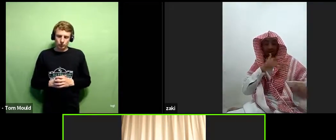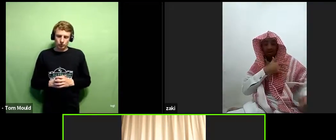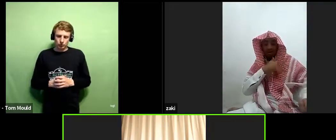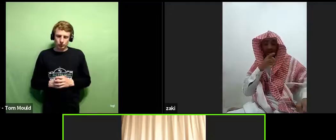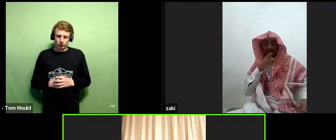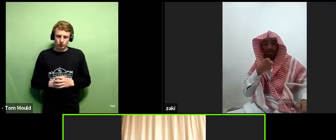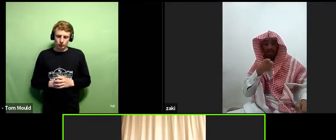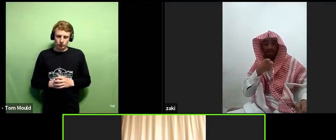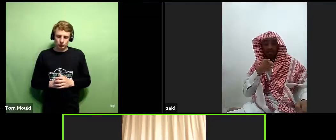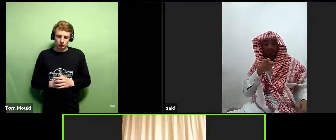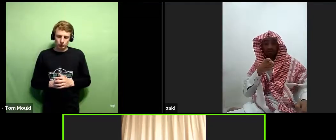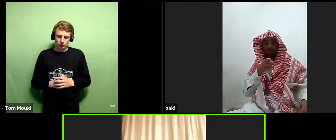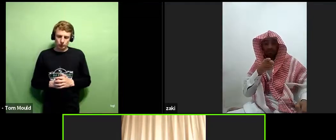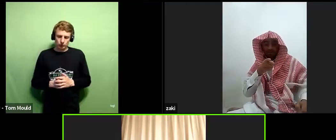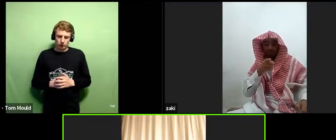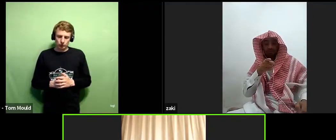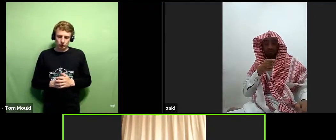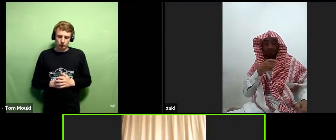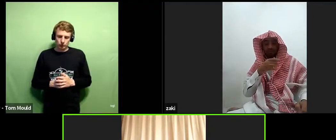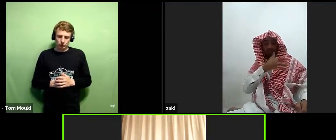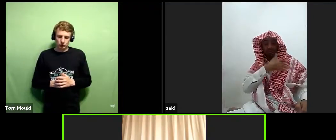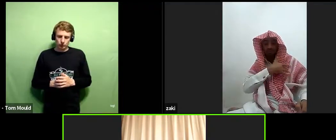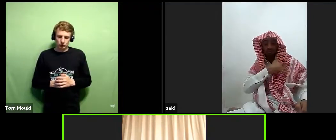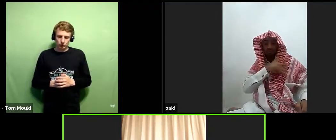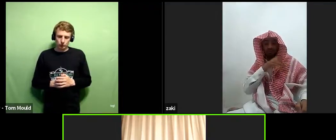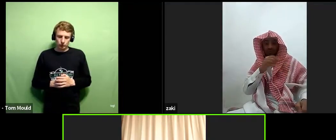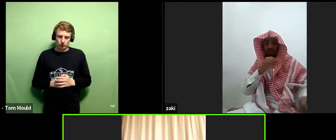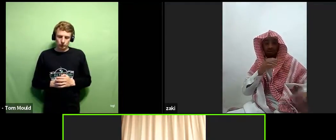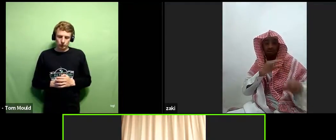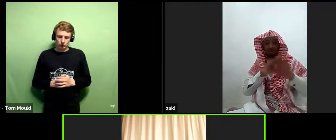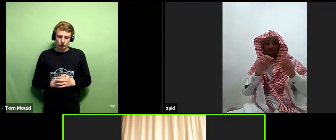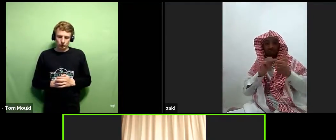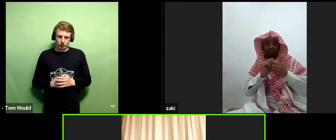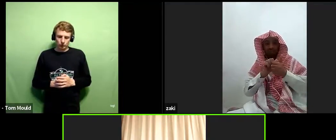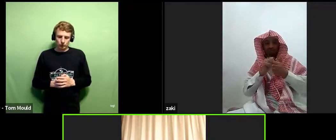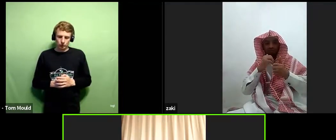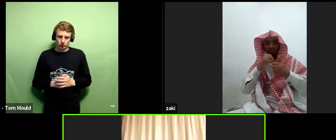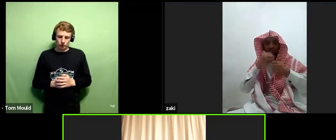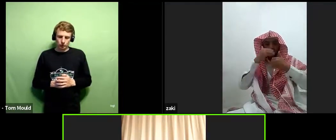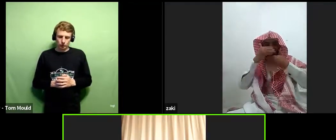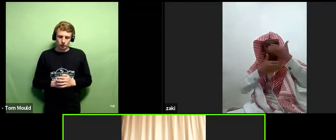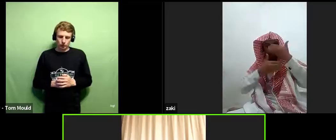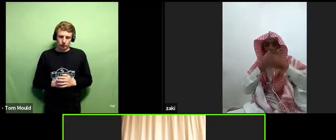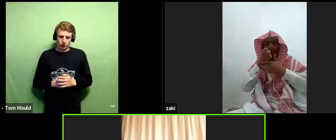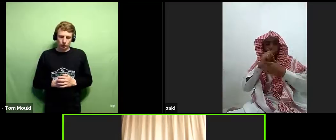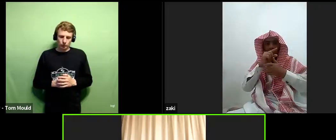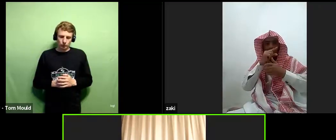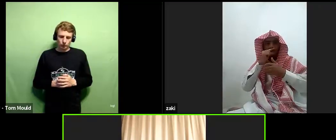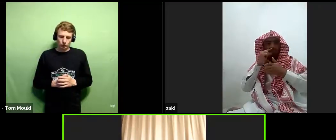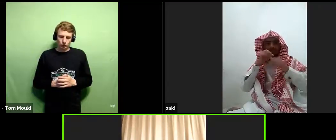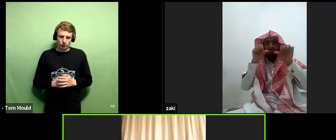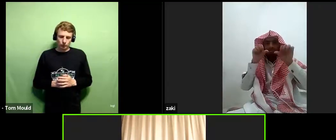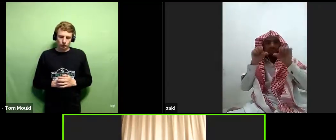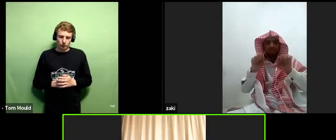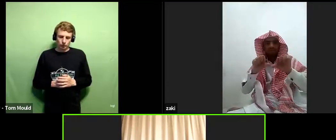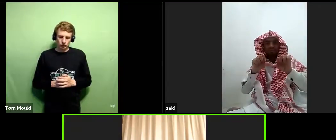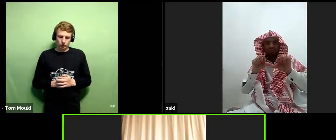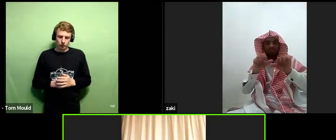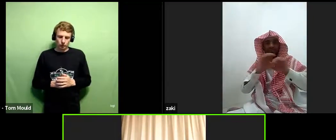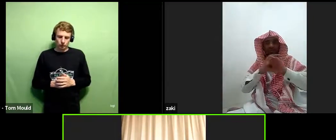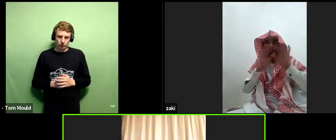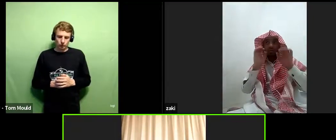وأصبح وهو غير عازم على الصوم أصبح طلع عليه